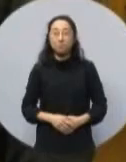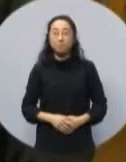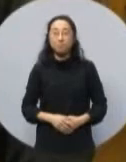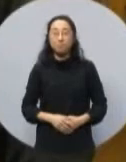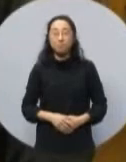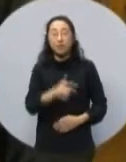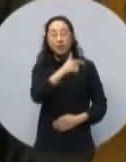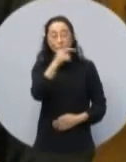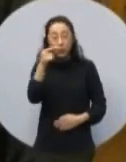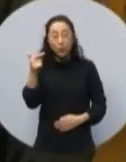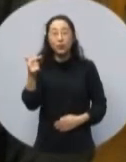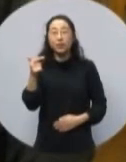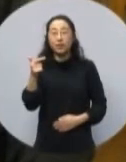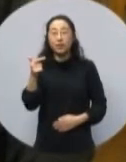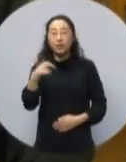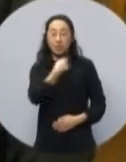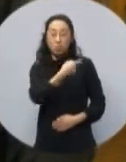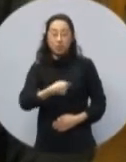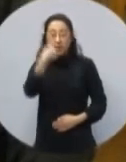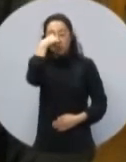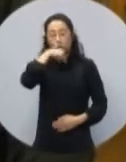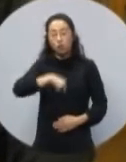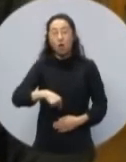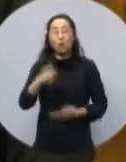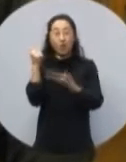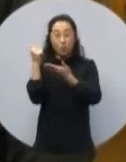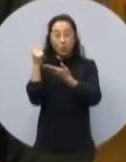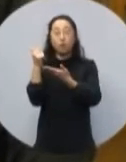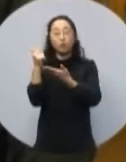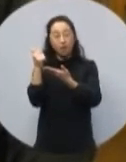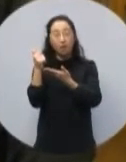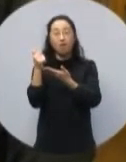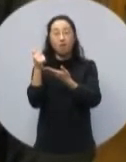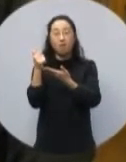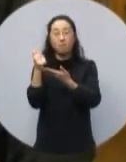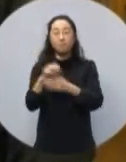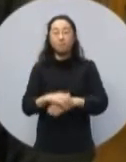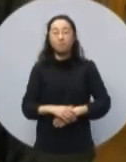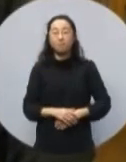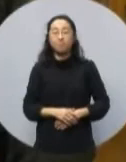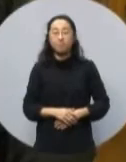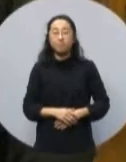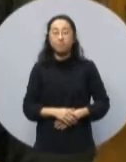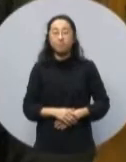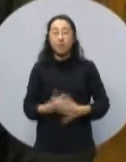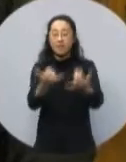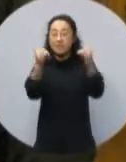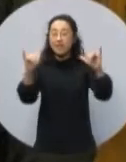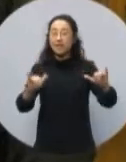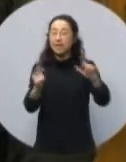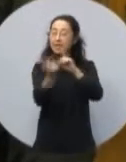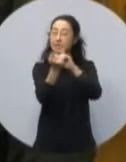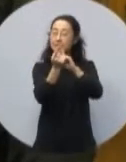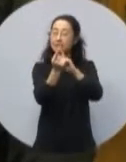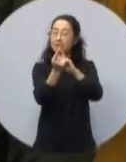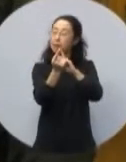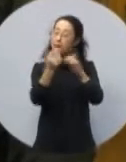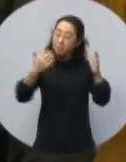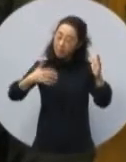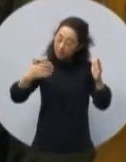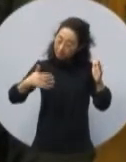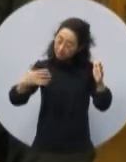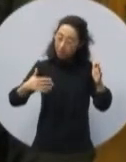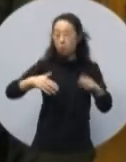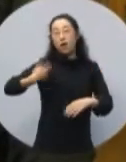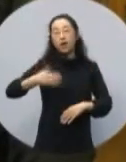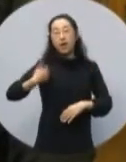非常にですね、気持ちは素直な子なんで、まあ世間に対してはまだね、未熟な、もう全